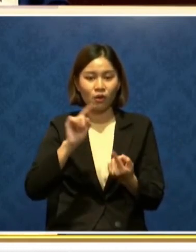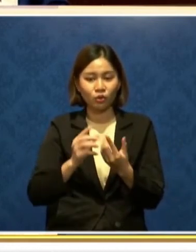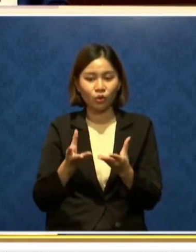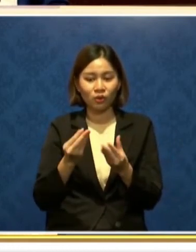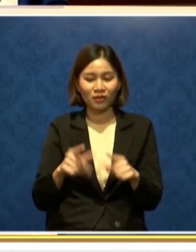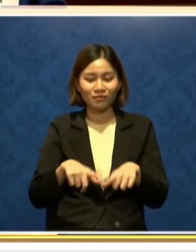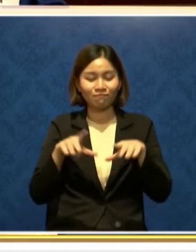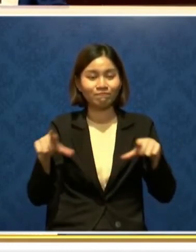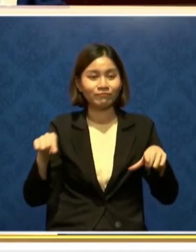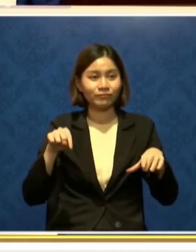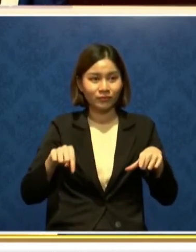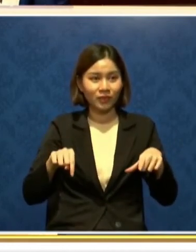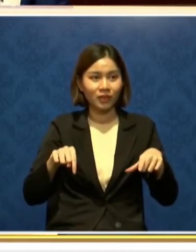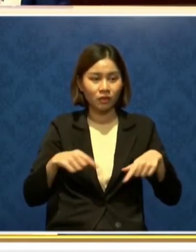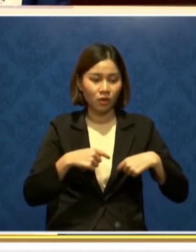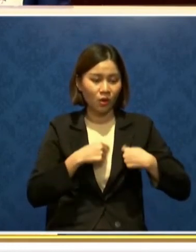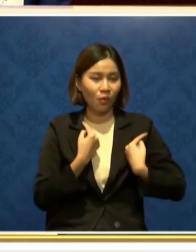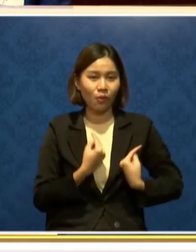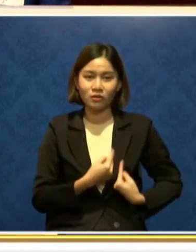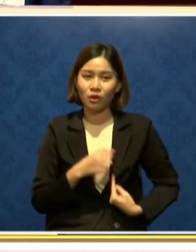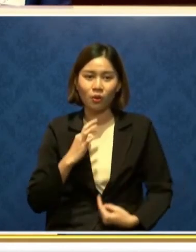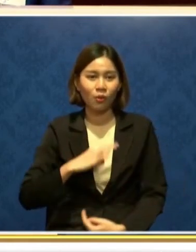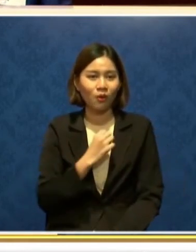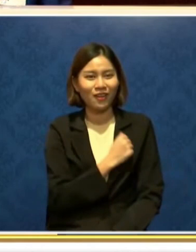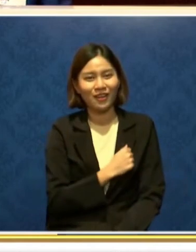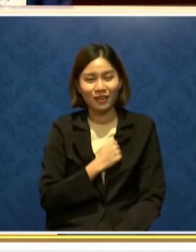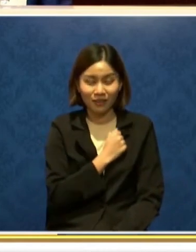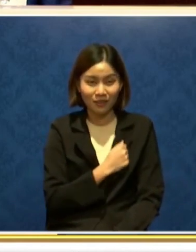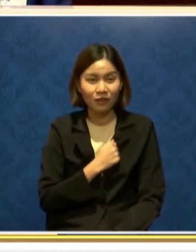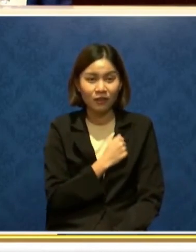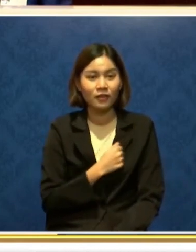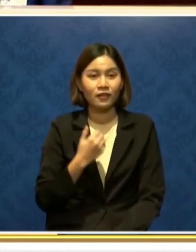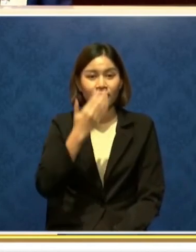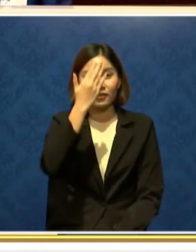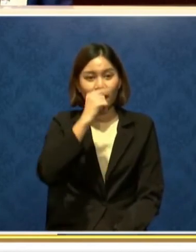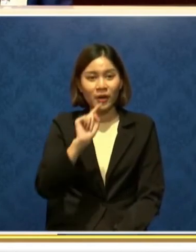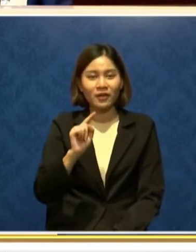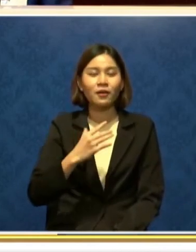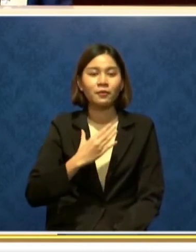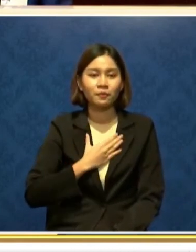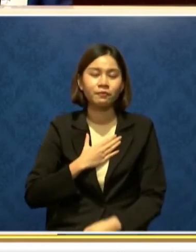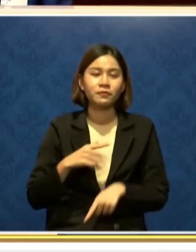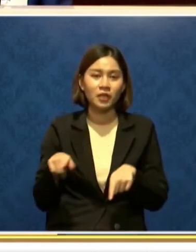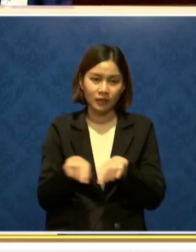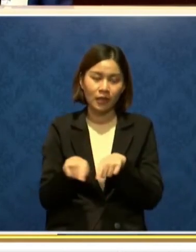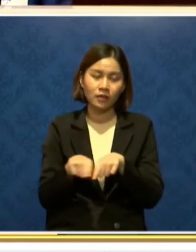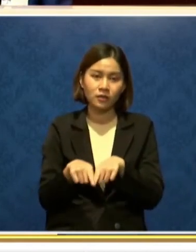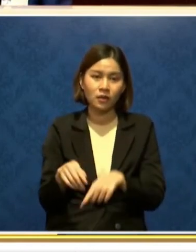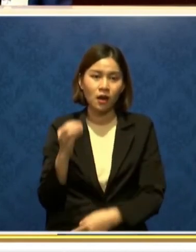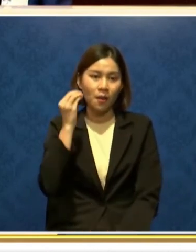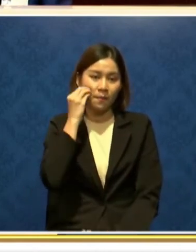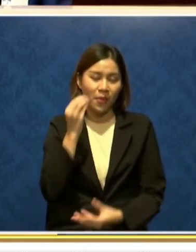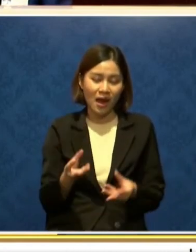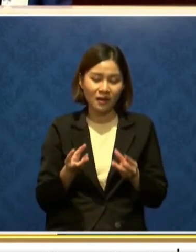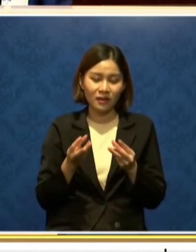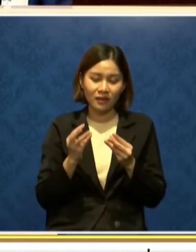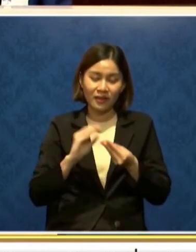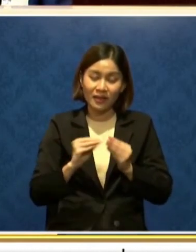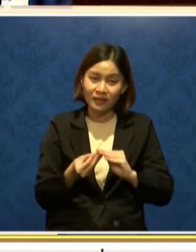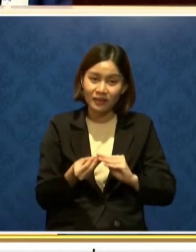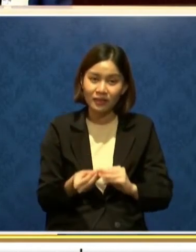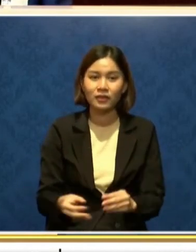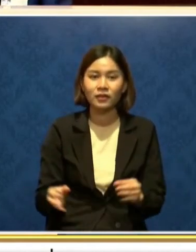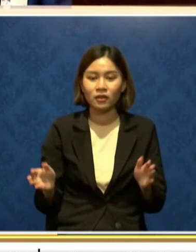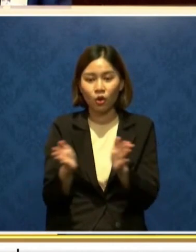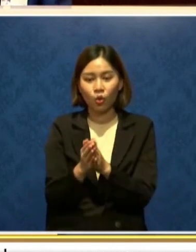ดินเนี่ยนะครับในหัวใจนี้เก็บมาตลอดเวลาเพราะตัวเองก็เหมือนกันนะครับบ้านเลขที่ที่อยู่ในทุ่งเลี้ยงสัตว์